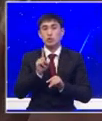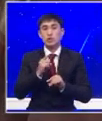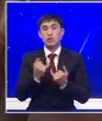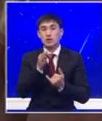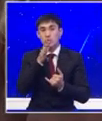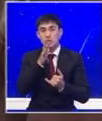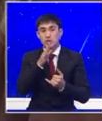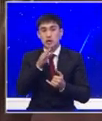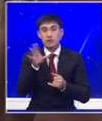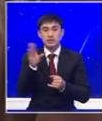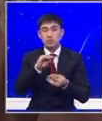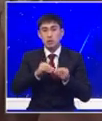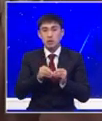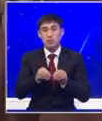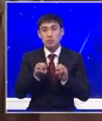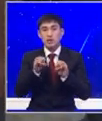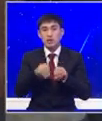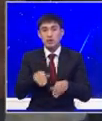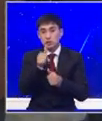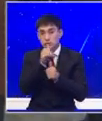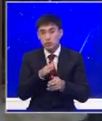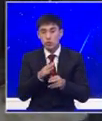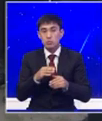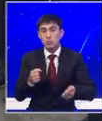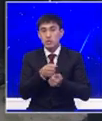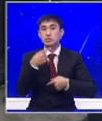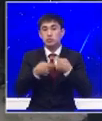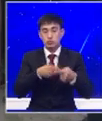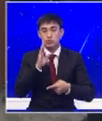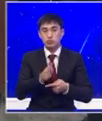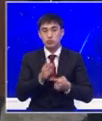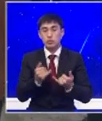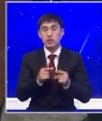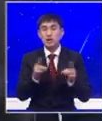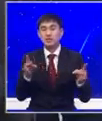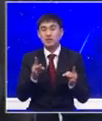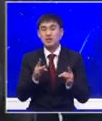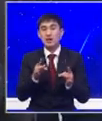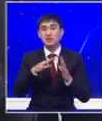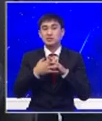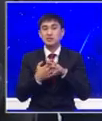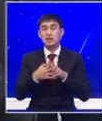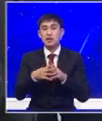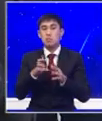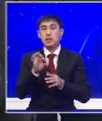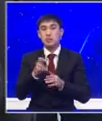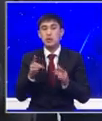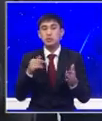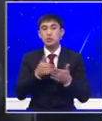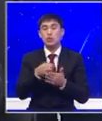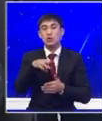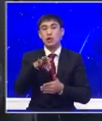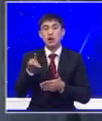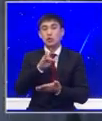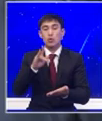момент не все проблемы смогут быть решены. Часть из них по срокам найдет поддержку лишь в будущем. Поскольку расстояние от села Байдыбек до города Талгар составляет 40 километров,